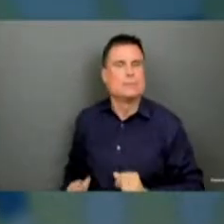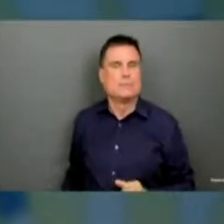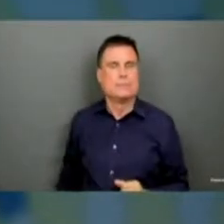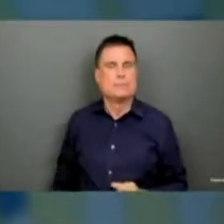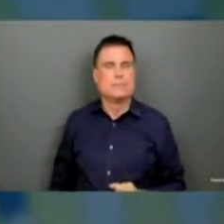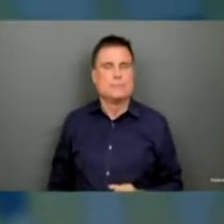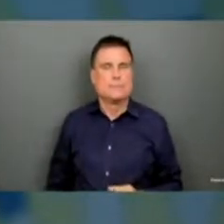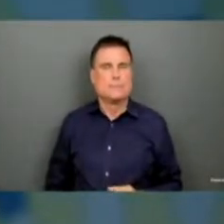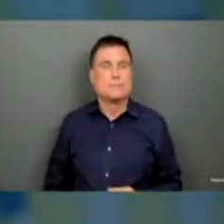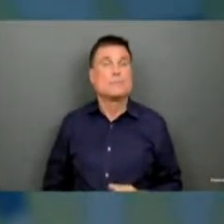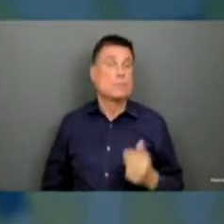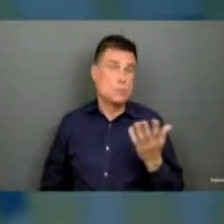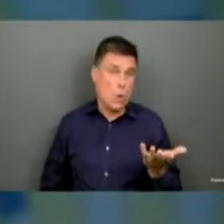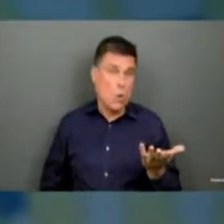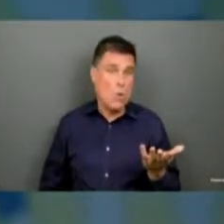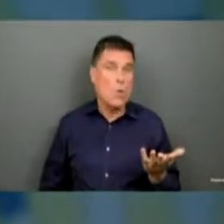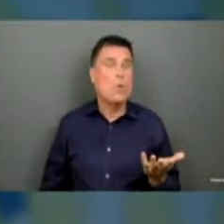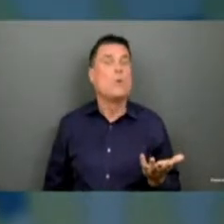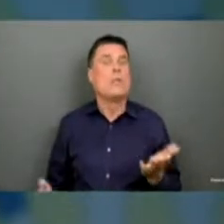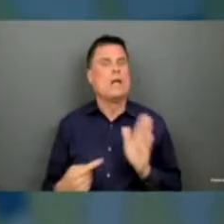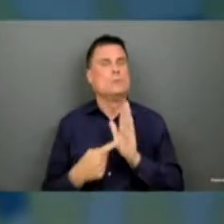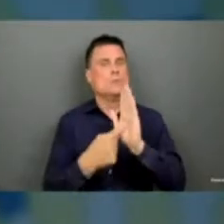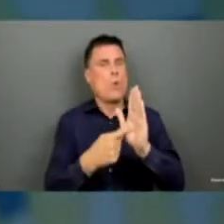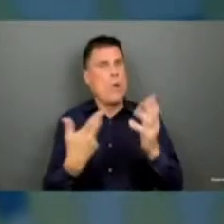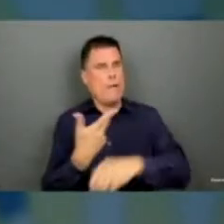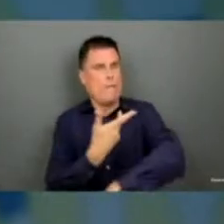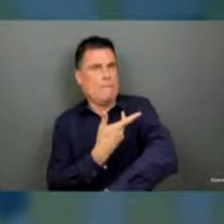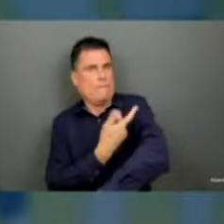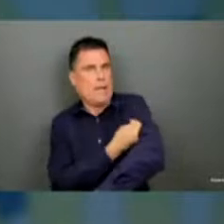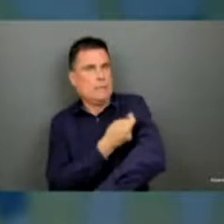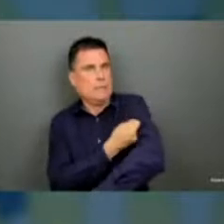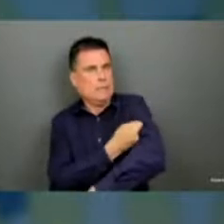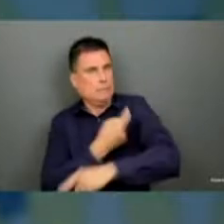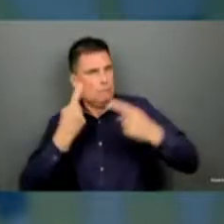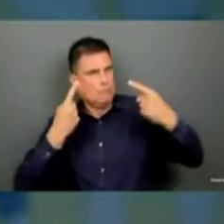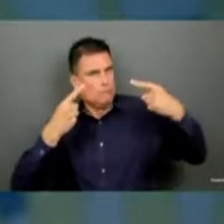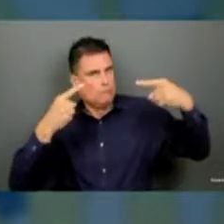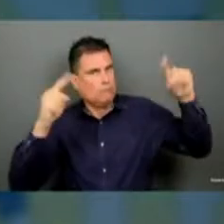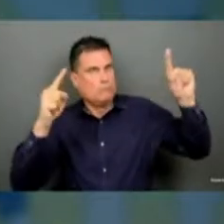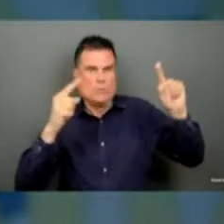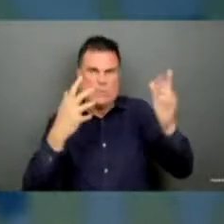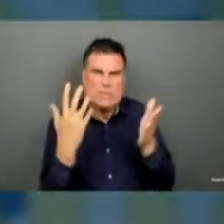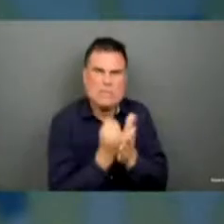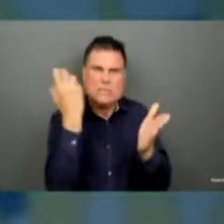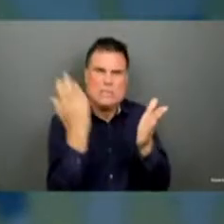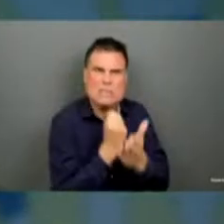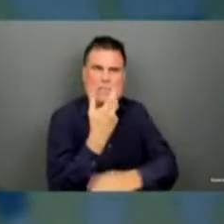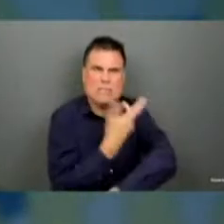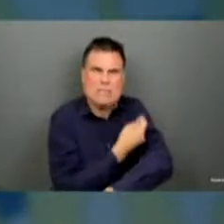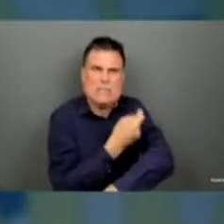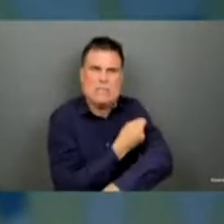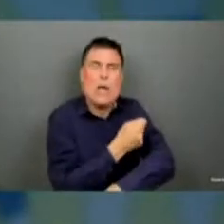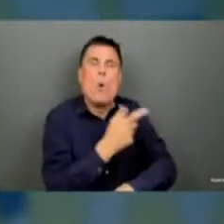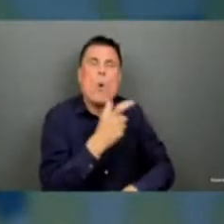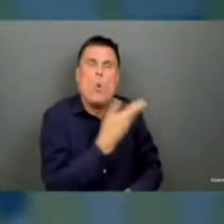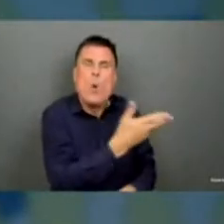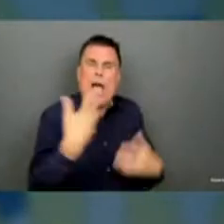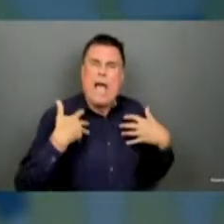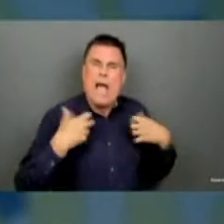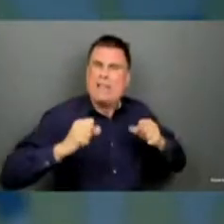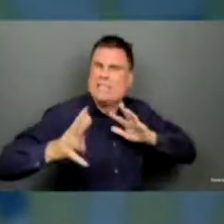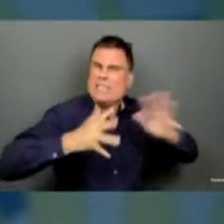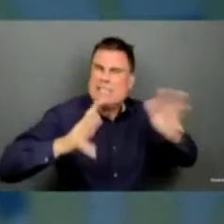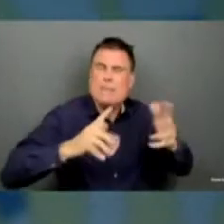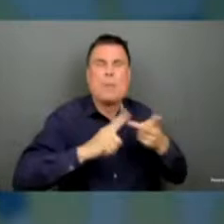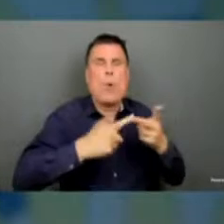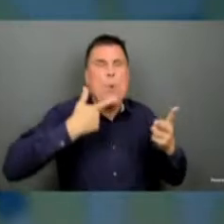疫苗的是420万，当初是18岁以上，但是现在算上12岁到18岁有30几万，所